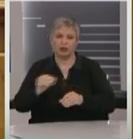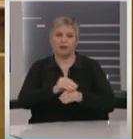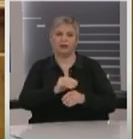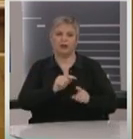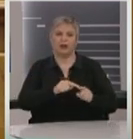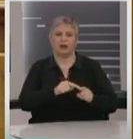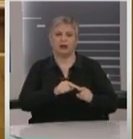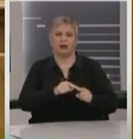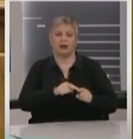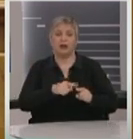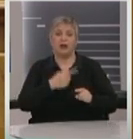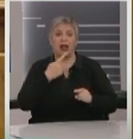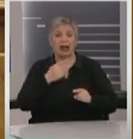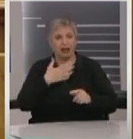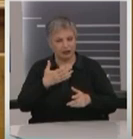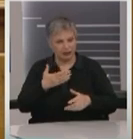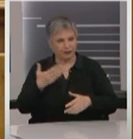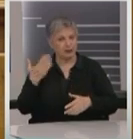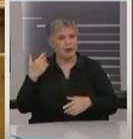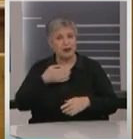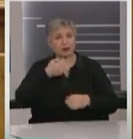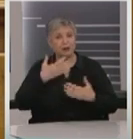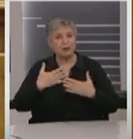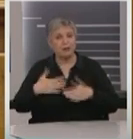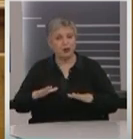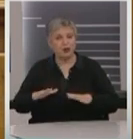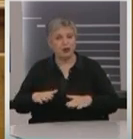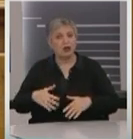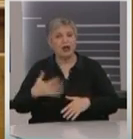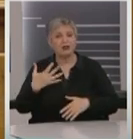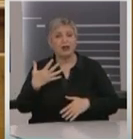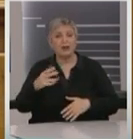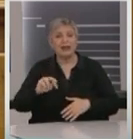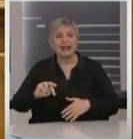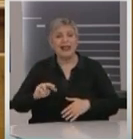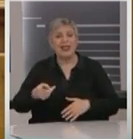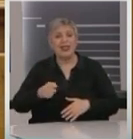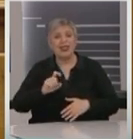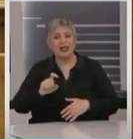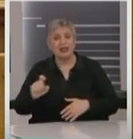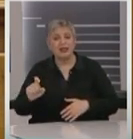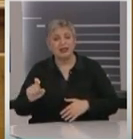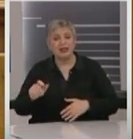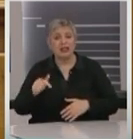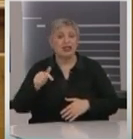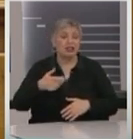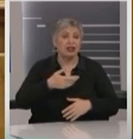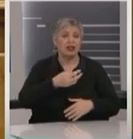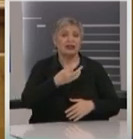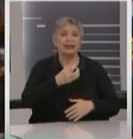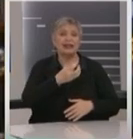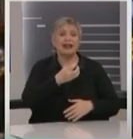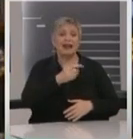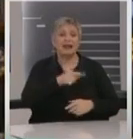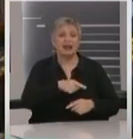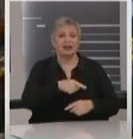προηγουμένως. Η υπερφορολόγηση είναι τα 5 δις ή τα 30 που φέρατε εσείς.